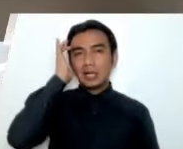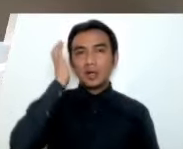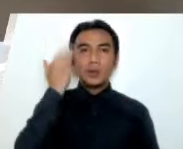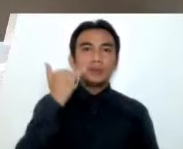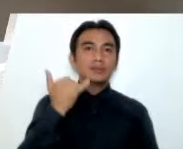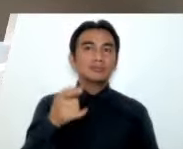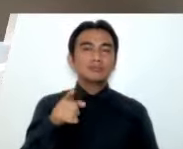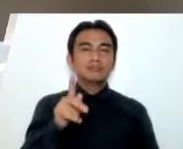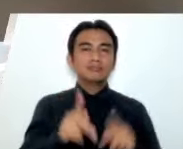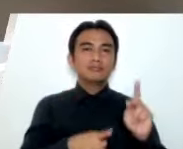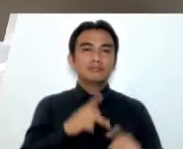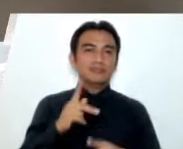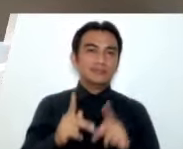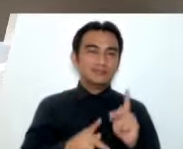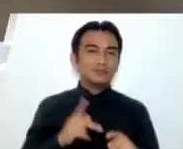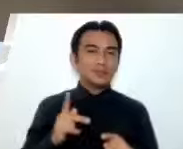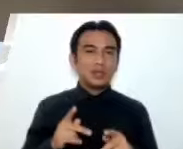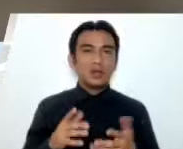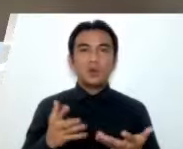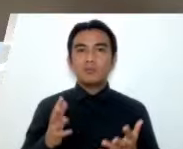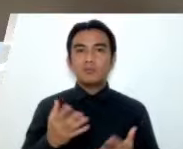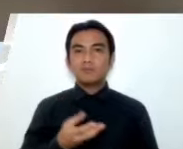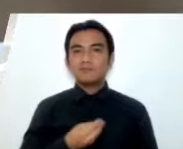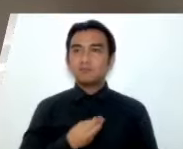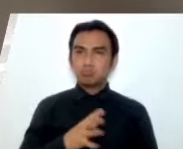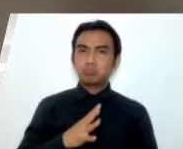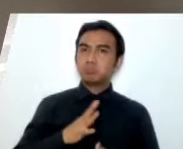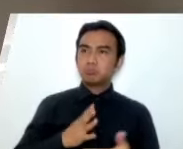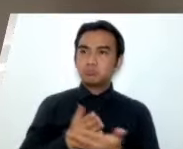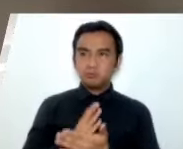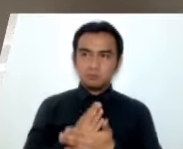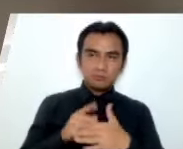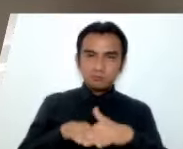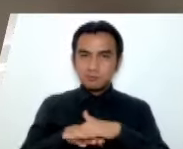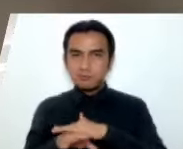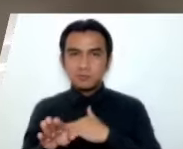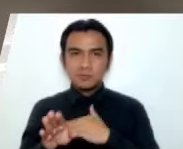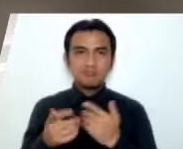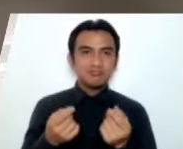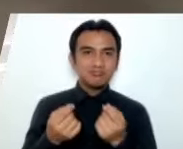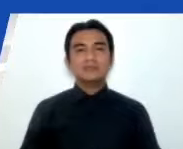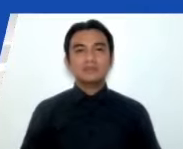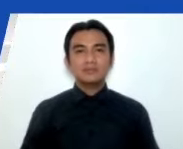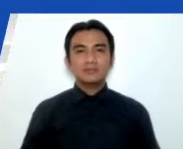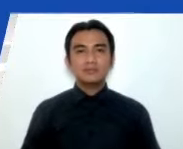ngayon na walang takot, na dire-diretso na lang pumapasok.